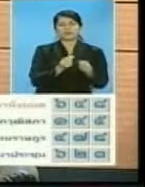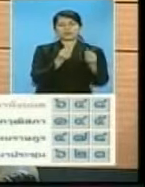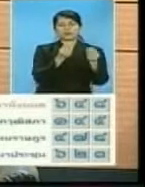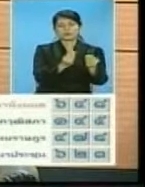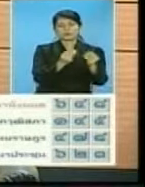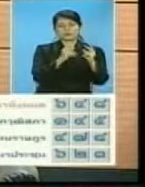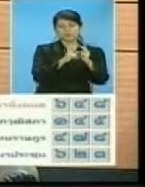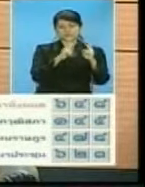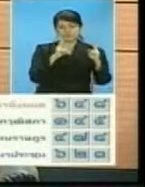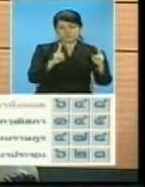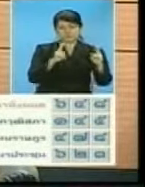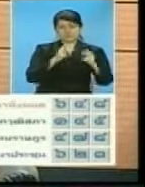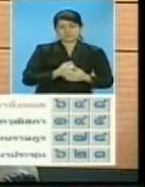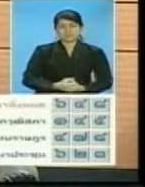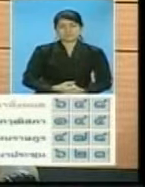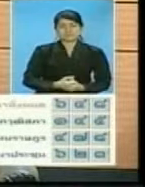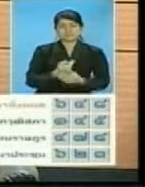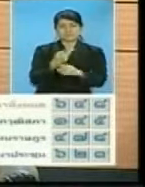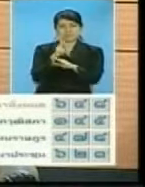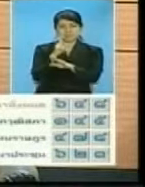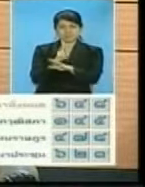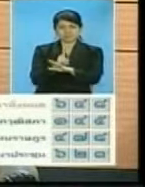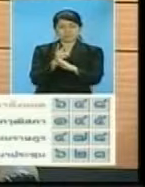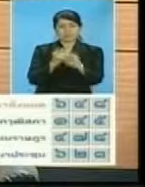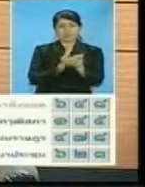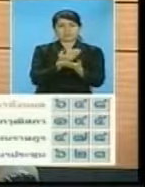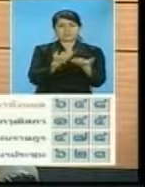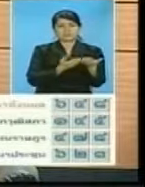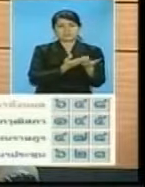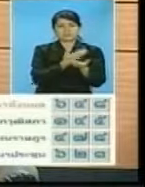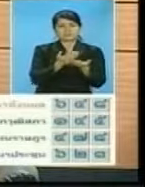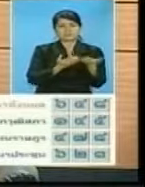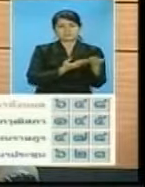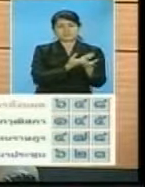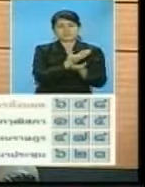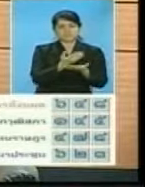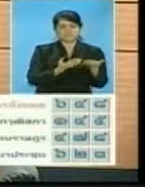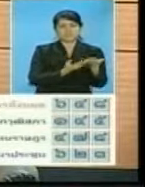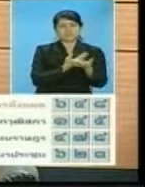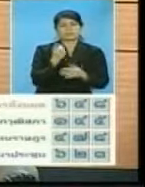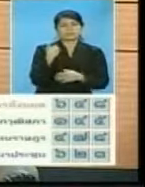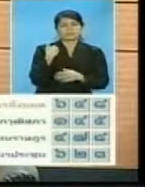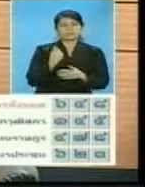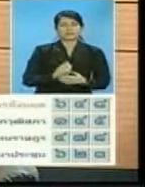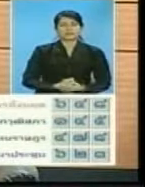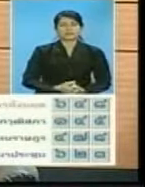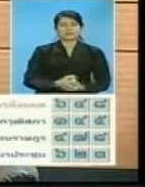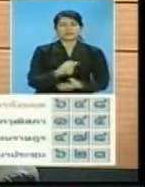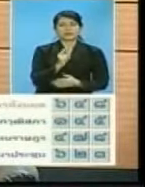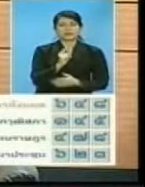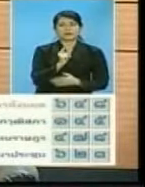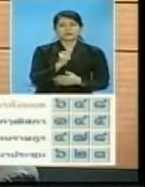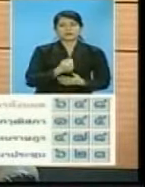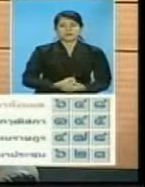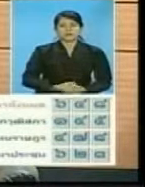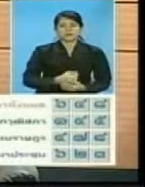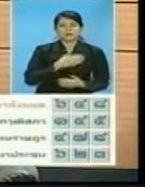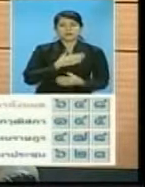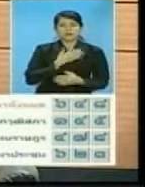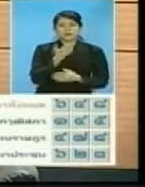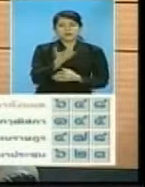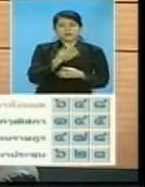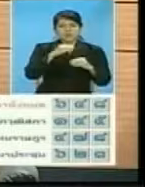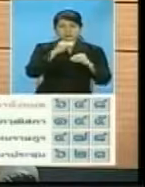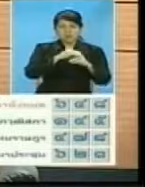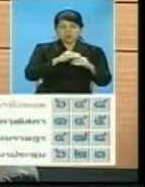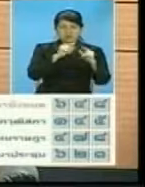ณะกรรมการโดยผ่านท่านประธานได้พิจารณาอีกครั้งหนึ่งนะครับต่อไปครับขอเพิ่มเป็